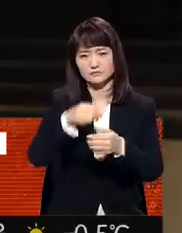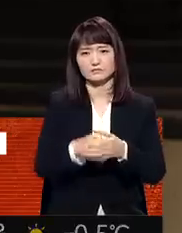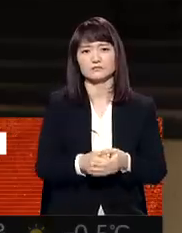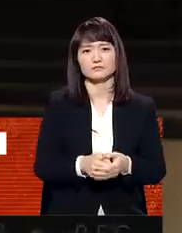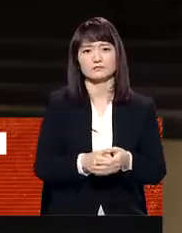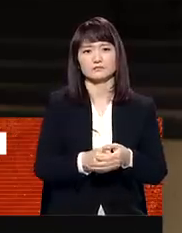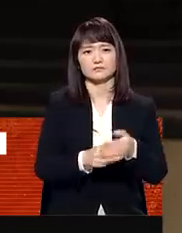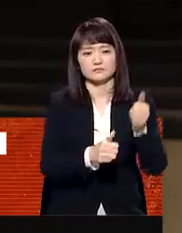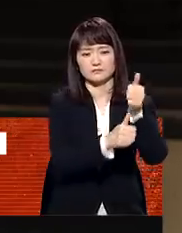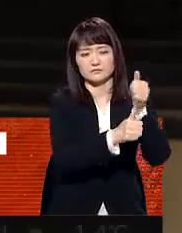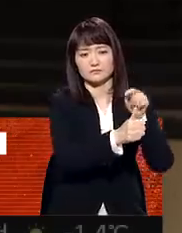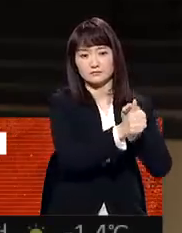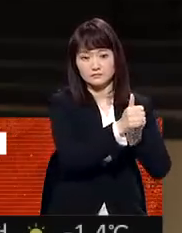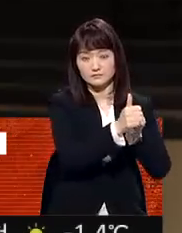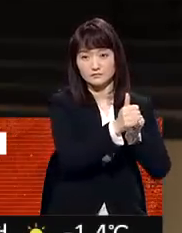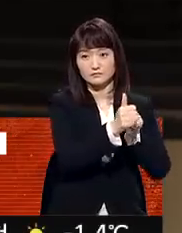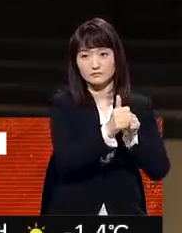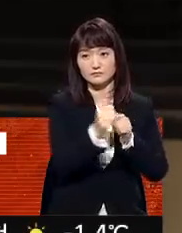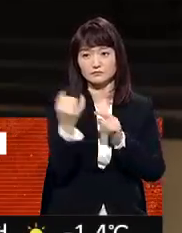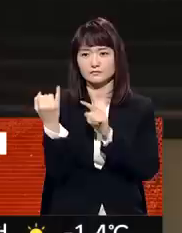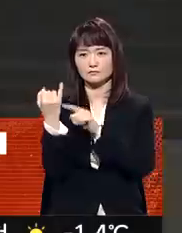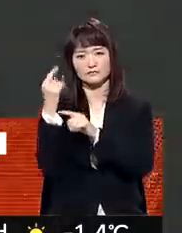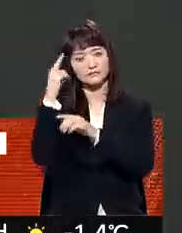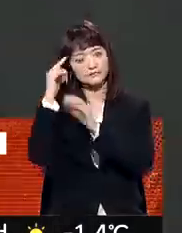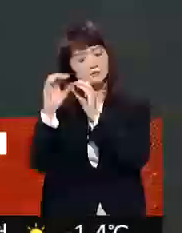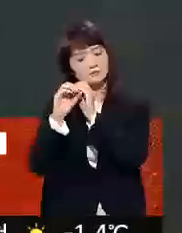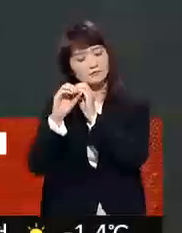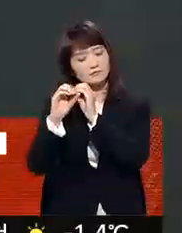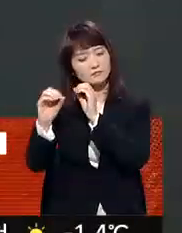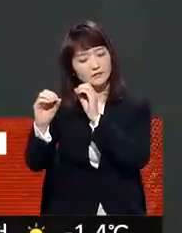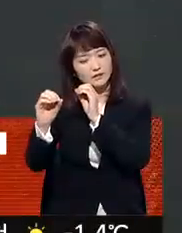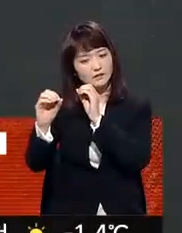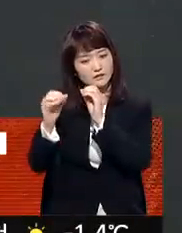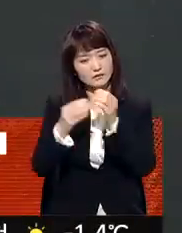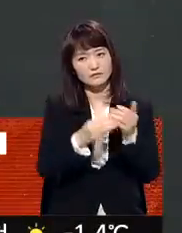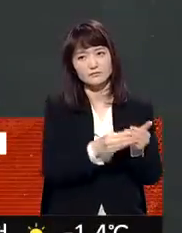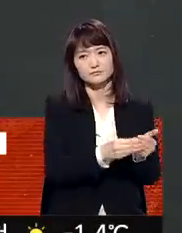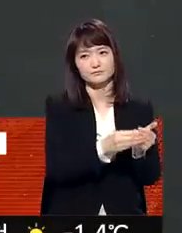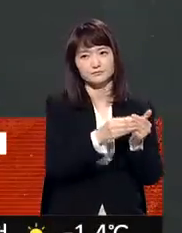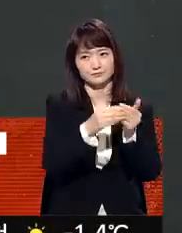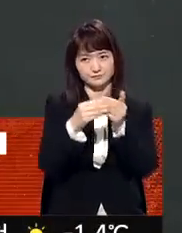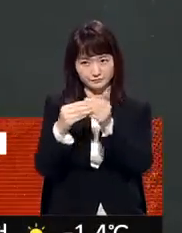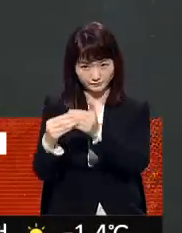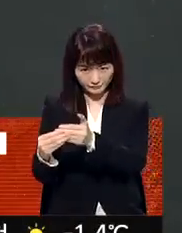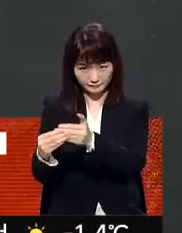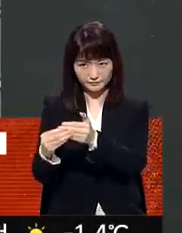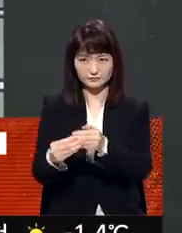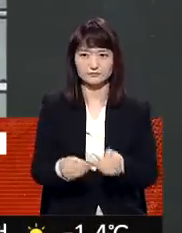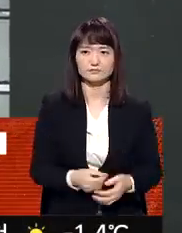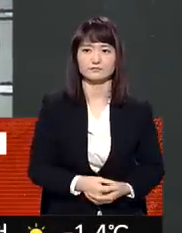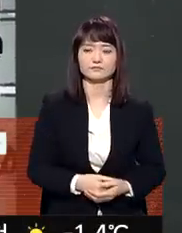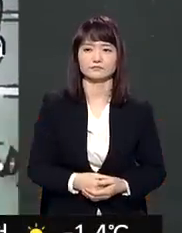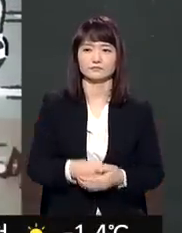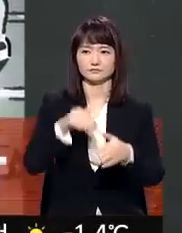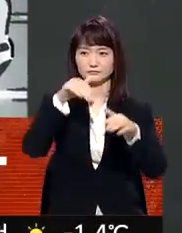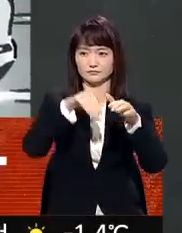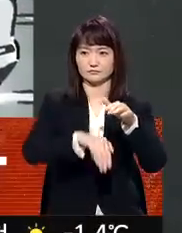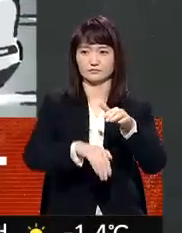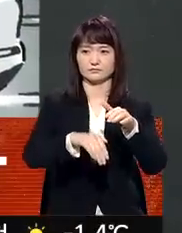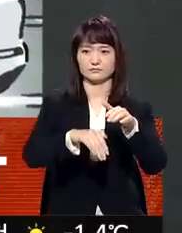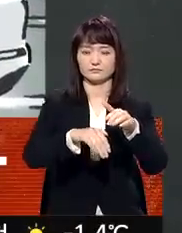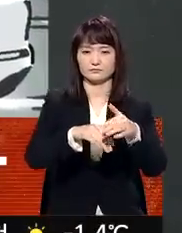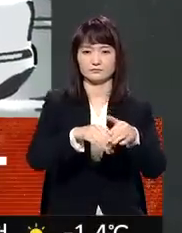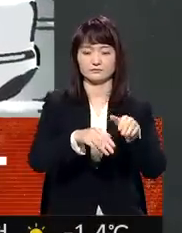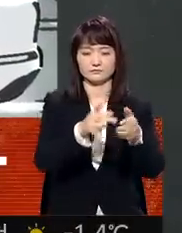부원장이 여성 의식을 여성을 데리고 나오는 모습들이 좀 보였고요 저렇게 끌고 나오는 모습이 보였고 지하 주차장에 향하는